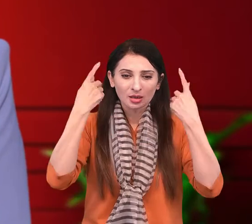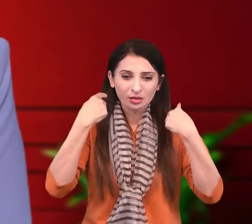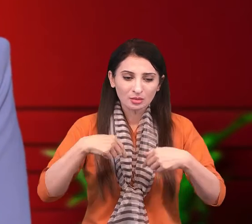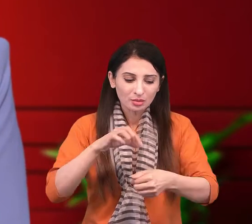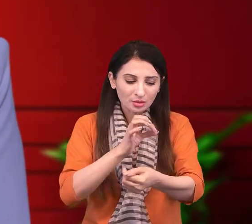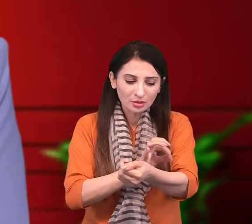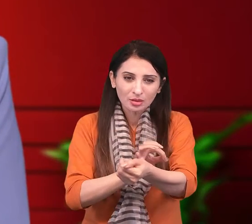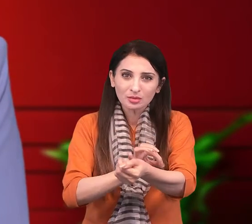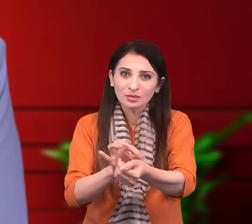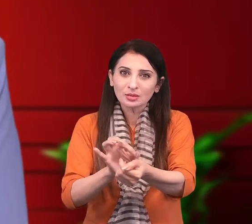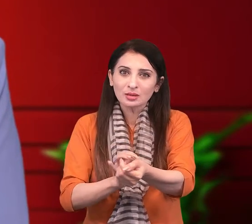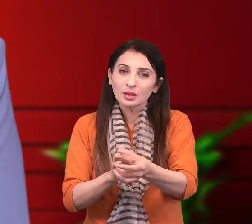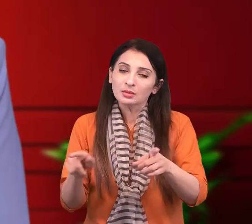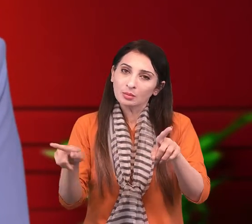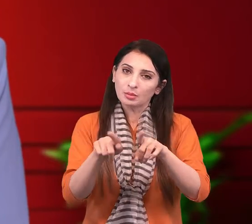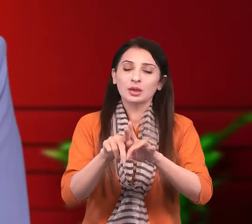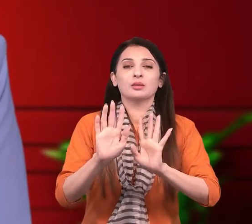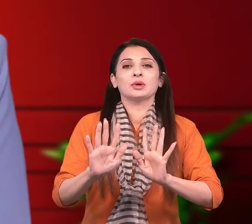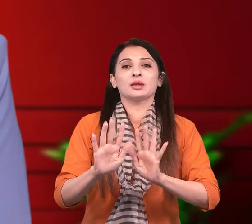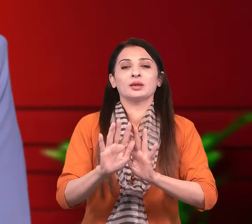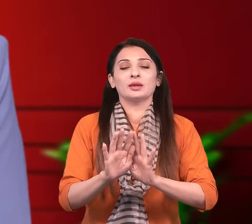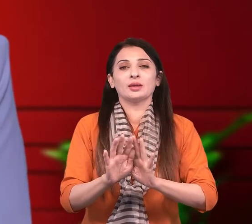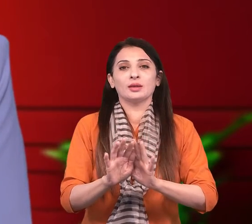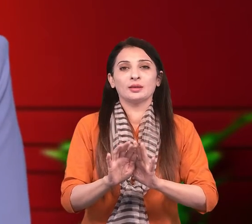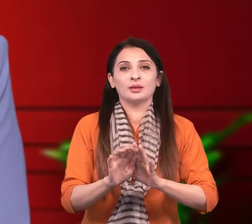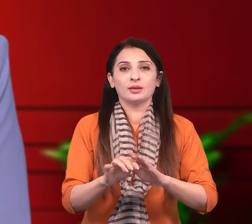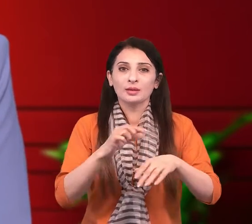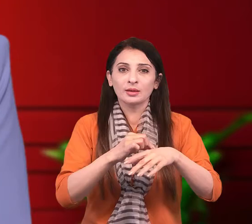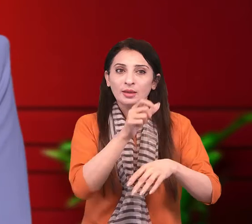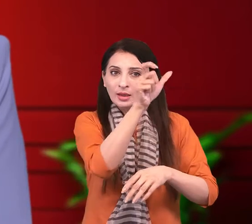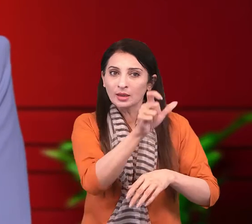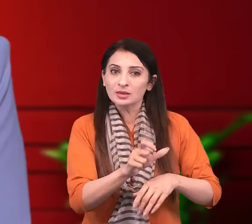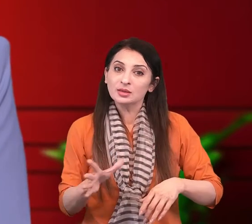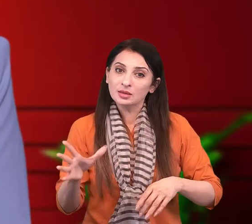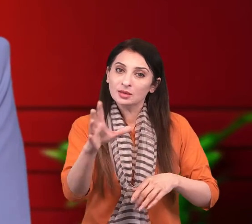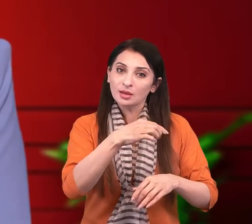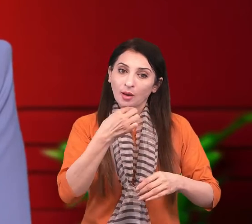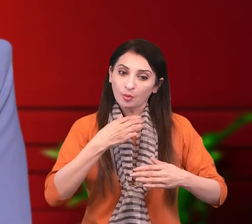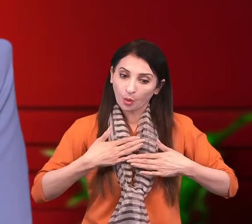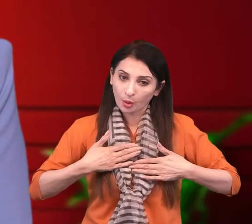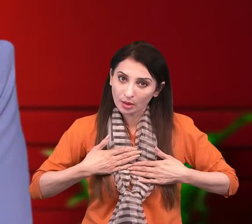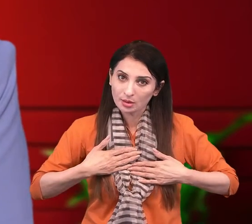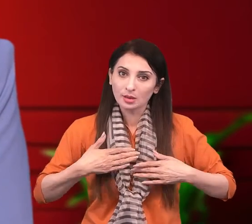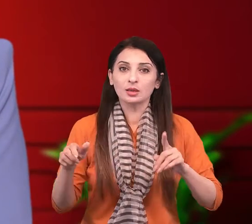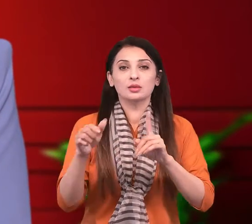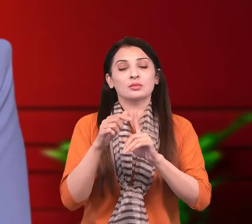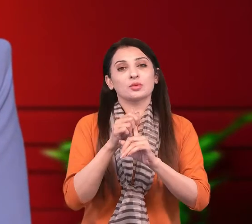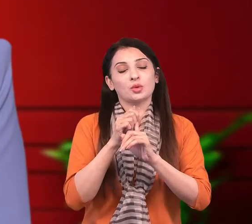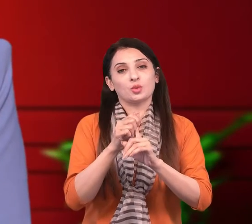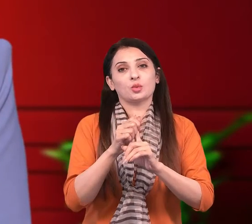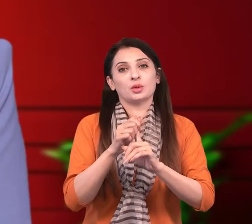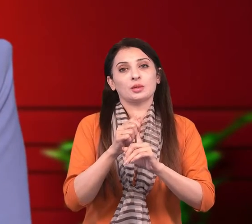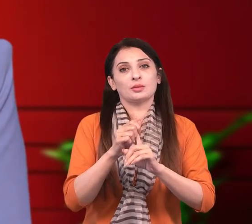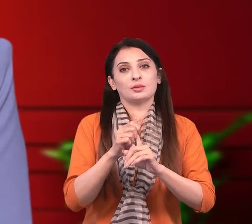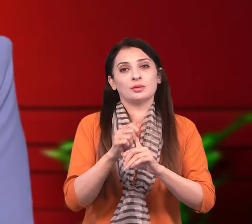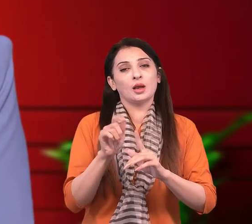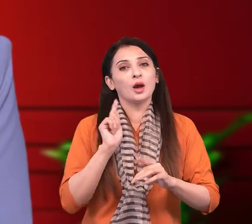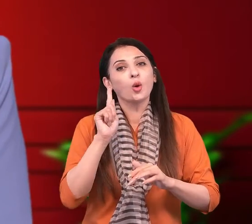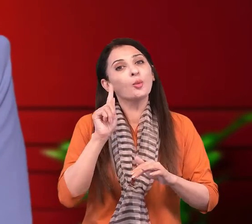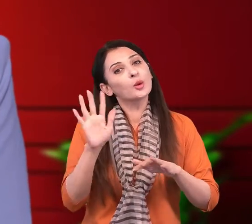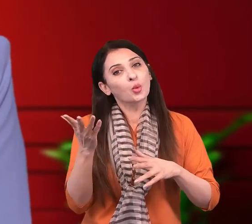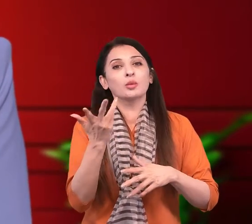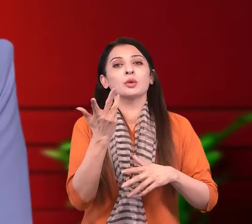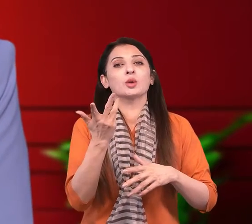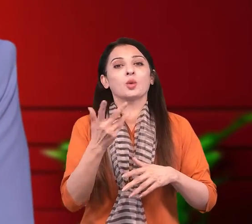डिग्निटी रिगार्डलेस ऑफ देयर एज। एंड कंट्रोल के एस्पेक्ट में इस्लाम को यूज़ करा जाता है